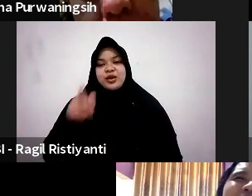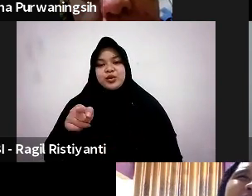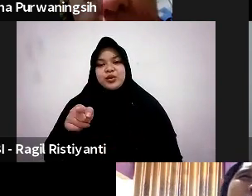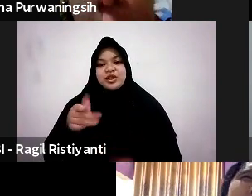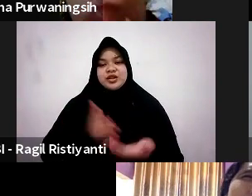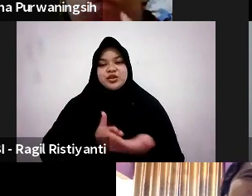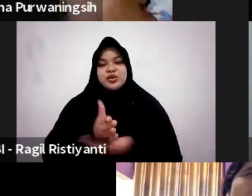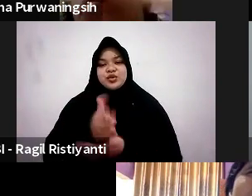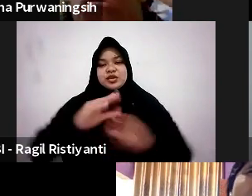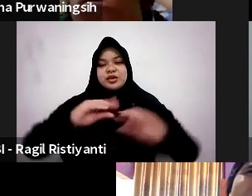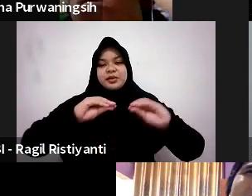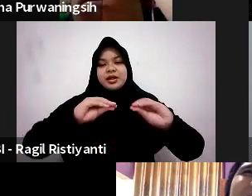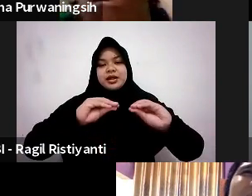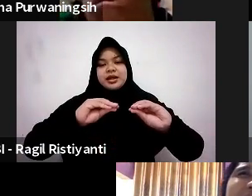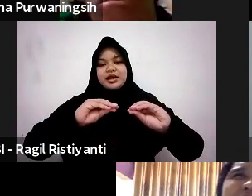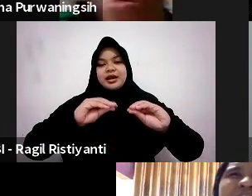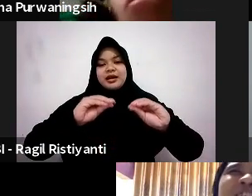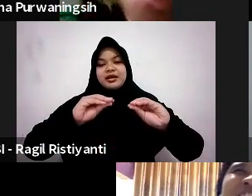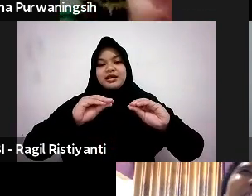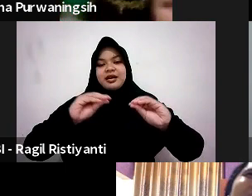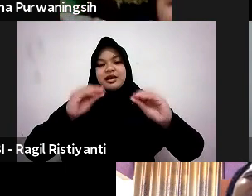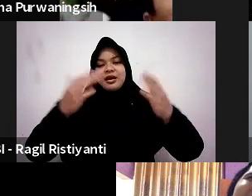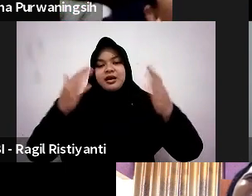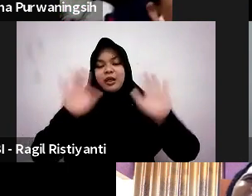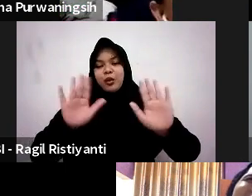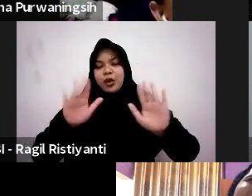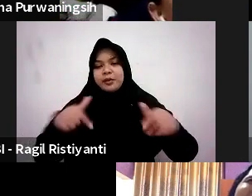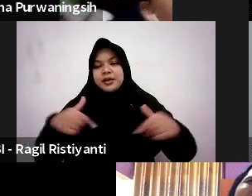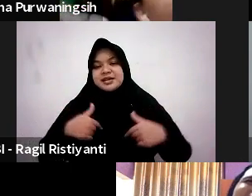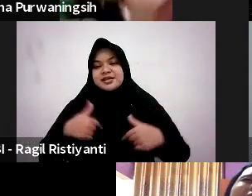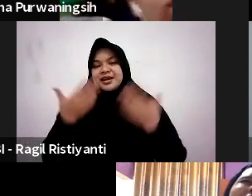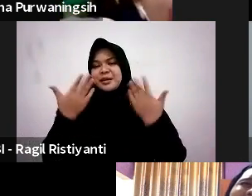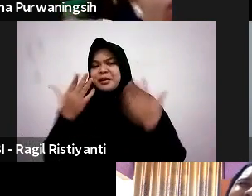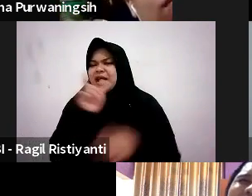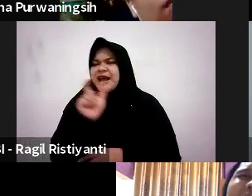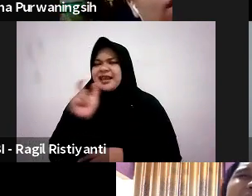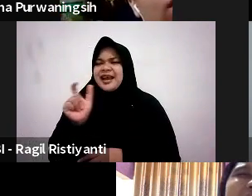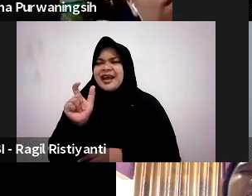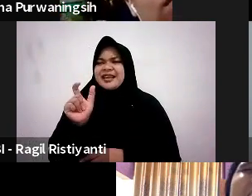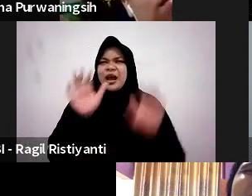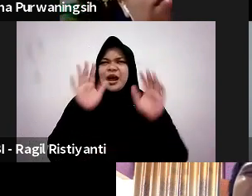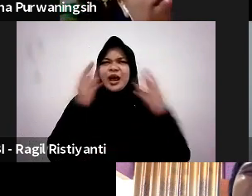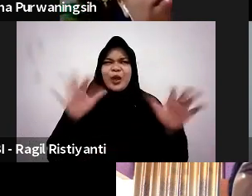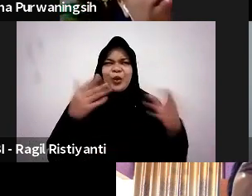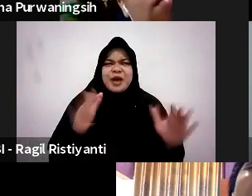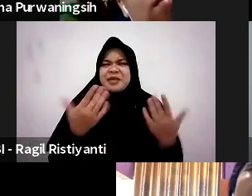jurusan pendidikan luar biasa Kenapa kita banyak kata-kata luar biasa hari ini